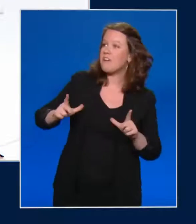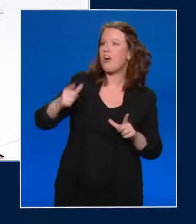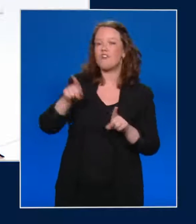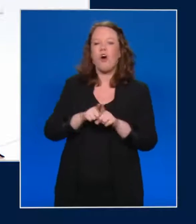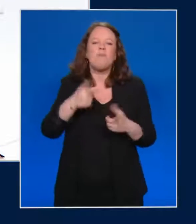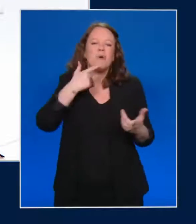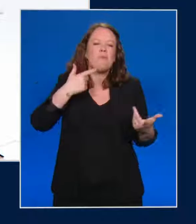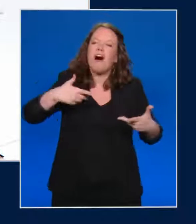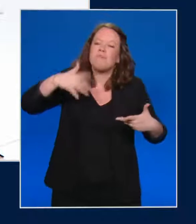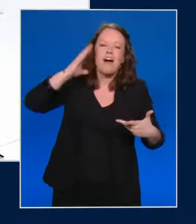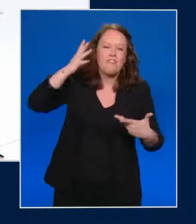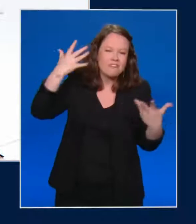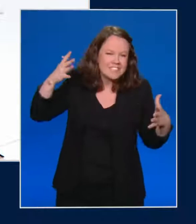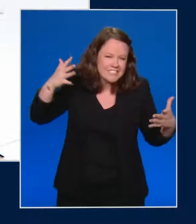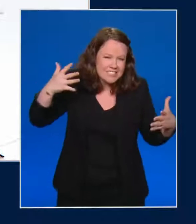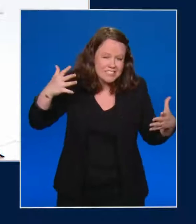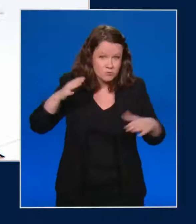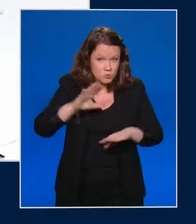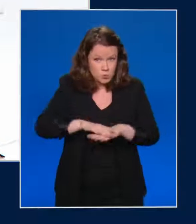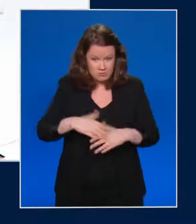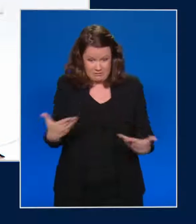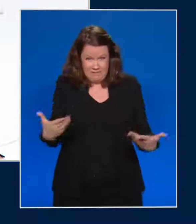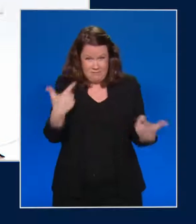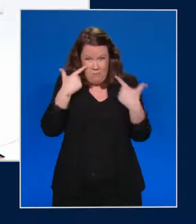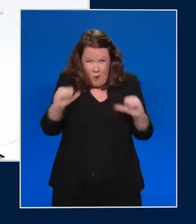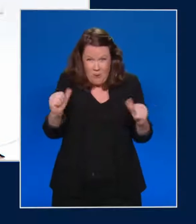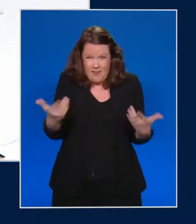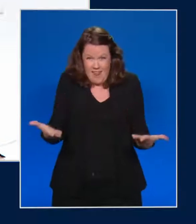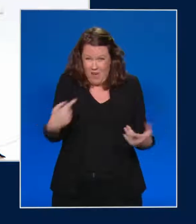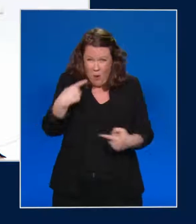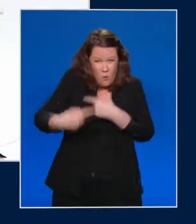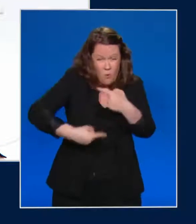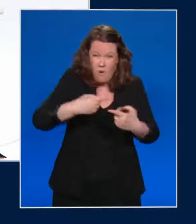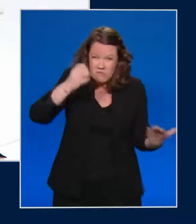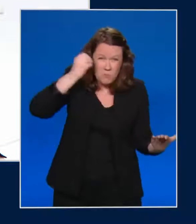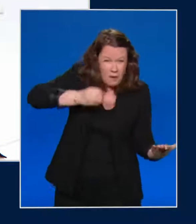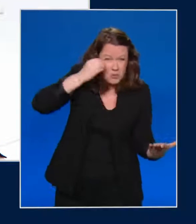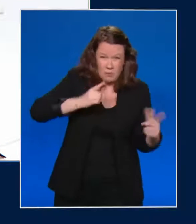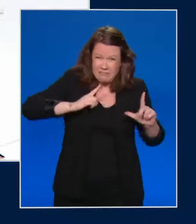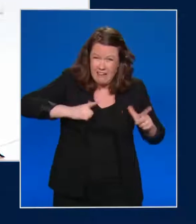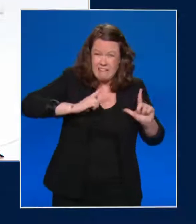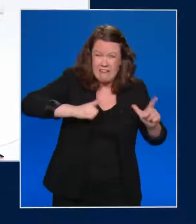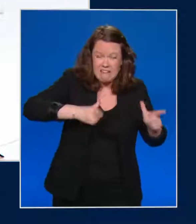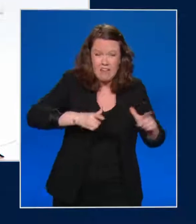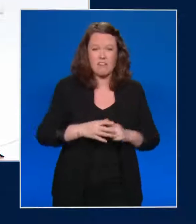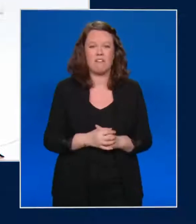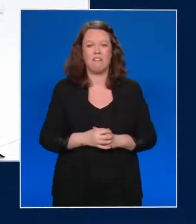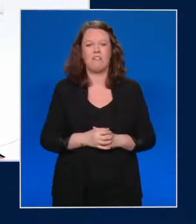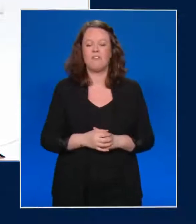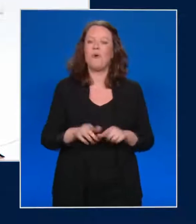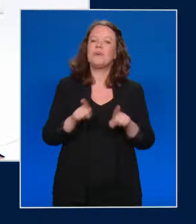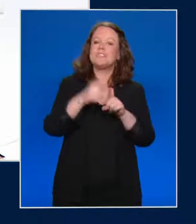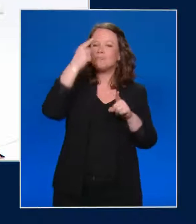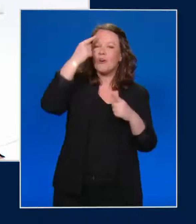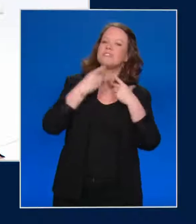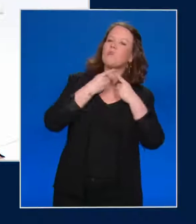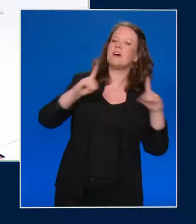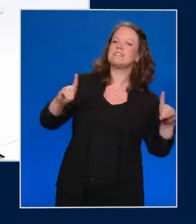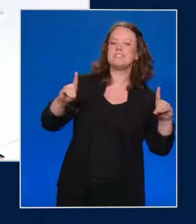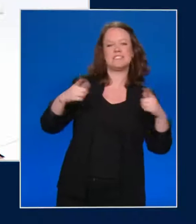sous nos yeux la démocratie n'est plus considérée comme un régime incontestable elle est remise en cause